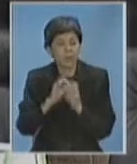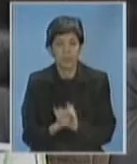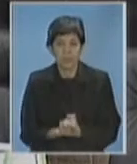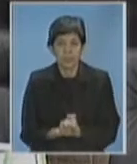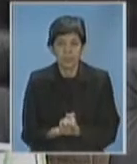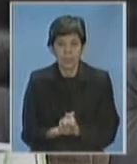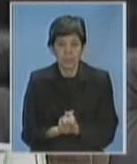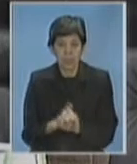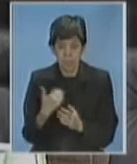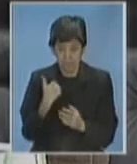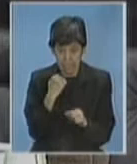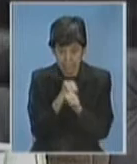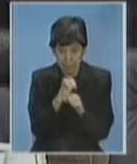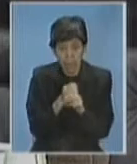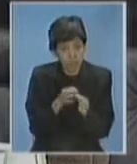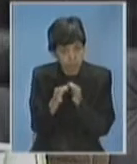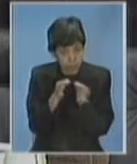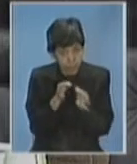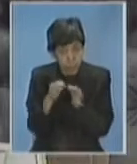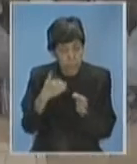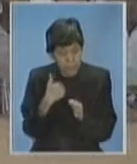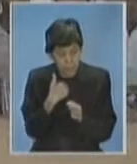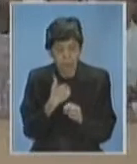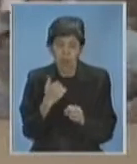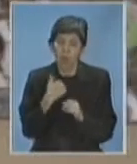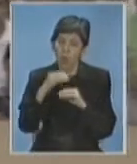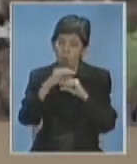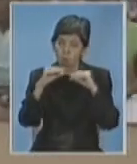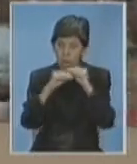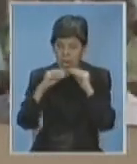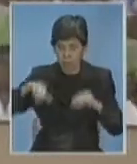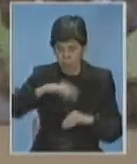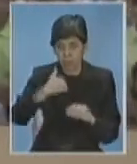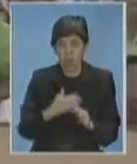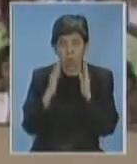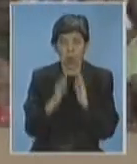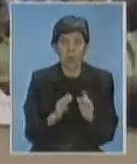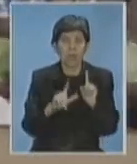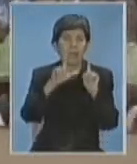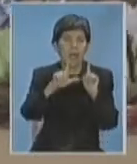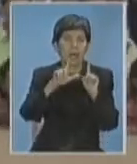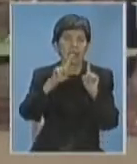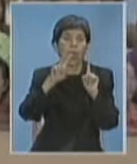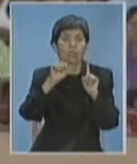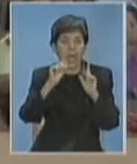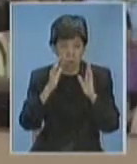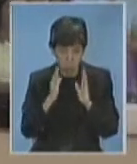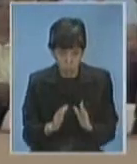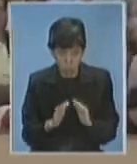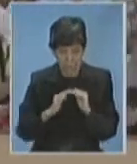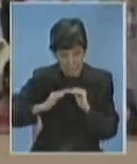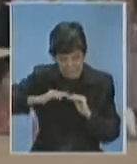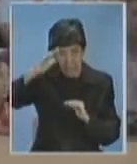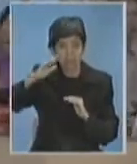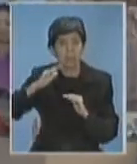จจุบันนะคะมีหน่วยงานที่มาชี้แจงก็คือมีผู้เข้าร่วมโครงการถึง 1,200,000 รายนะคะเกินขึ้น